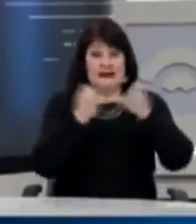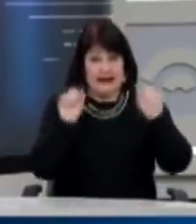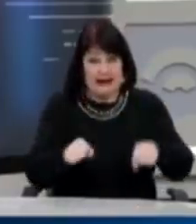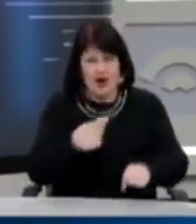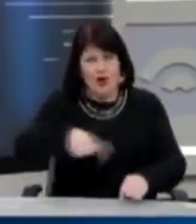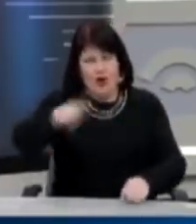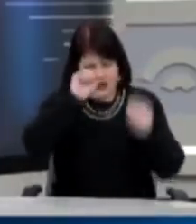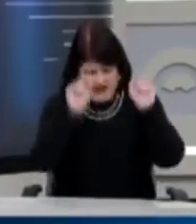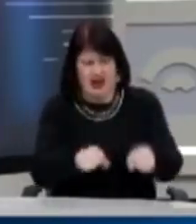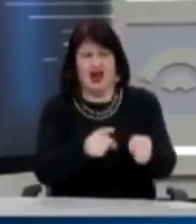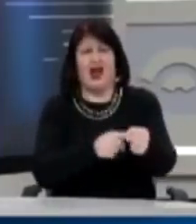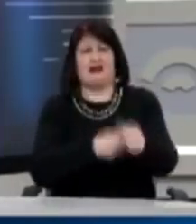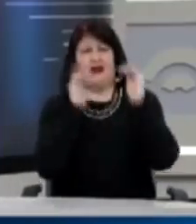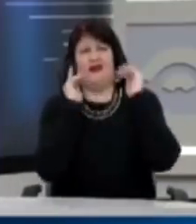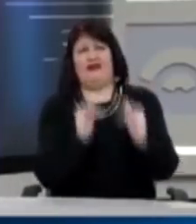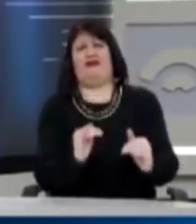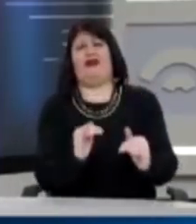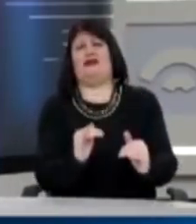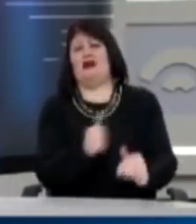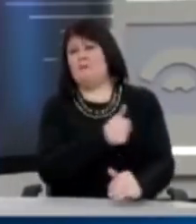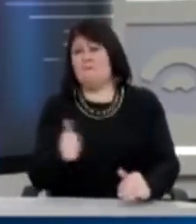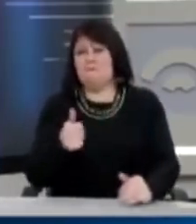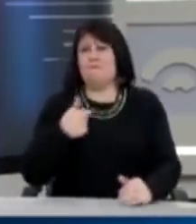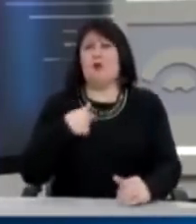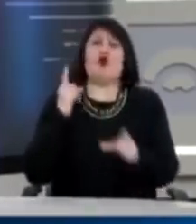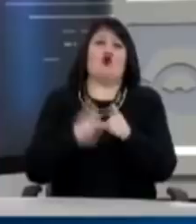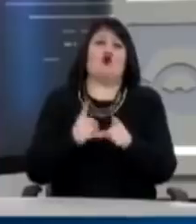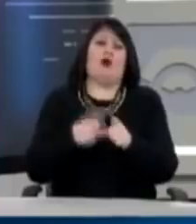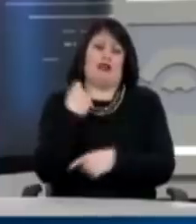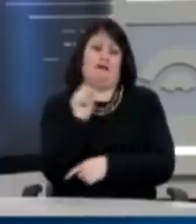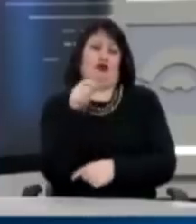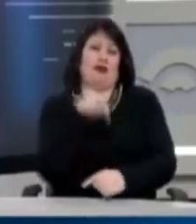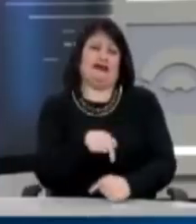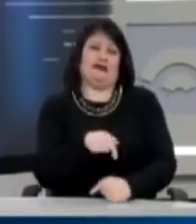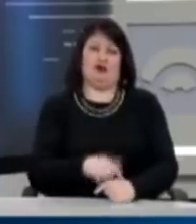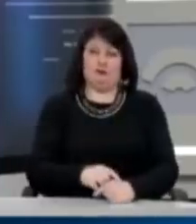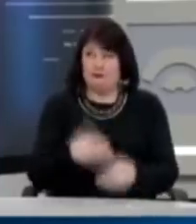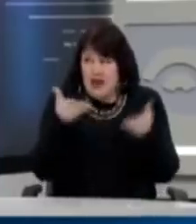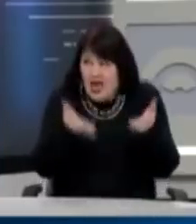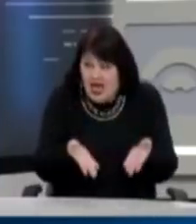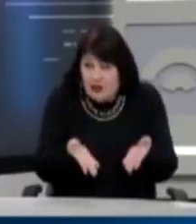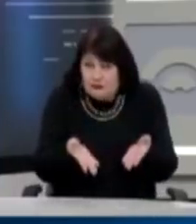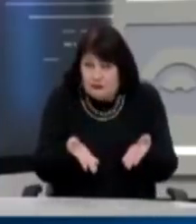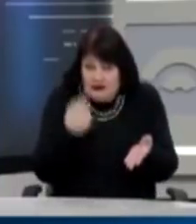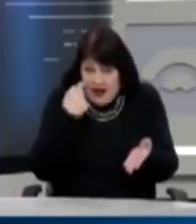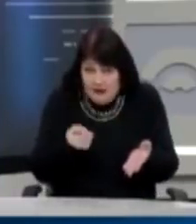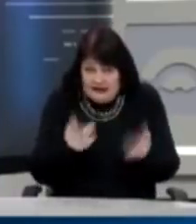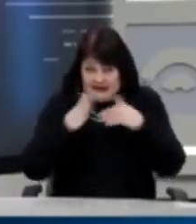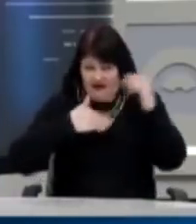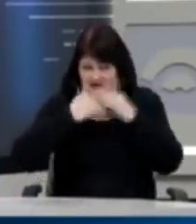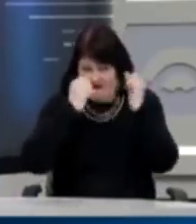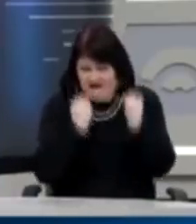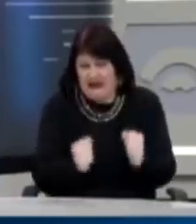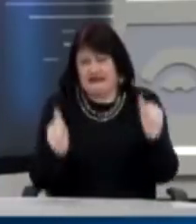Συμφωνούν όλα. Μηδενός εξαιρουμένο εκτός ΚΚΕ. Και εδώ είναι η βάση της